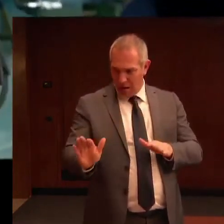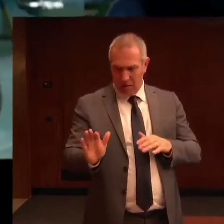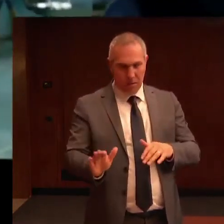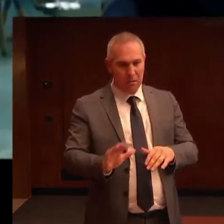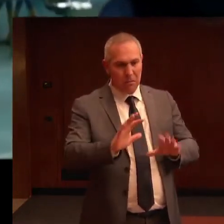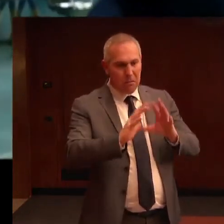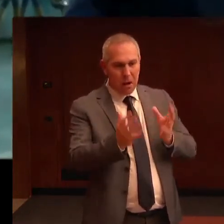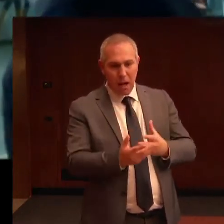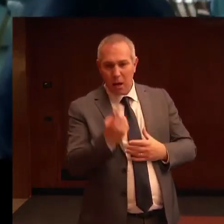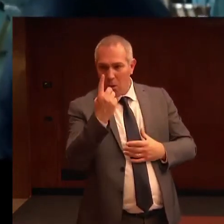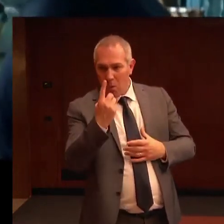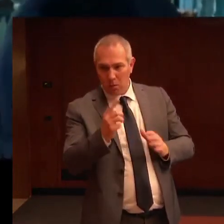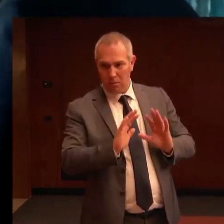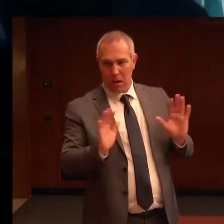una.